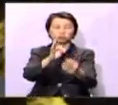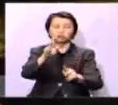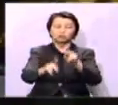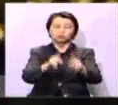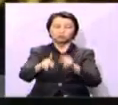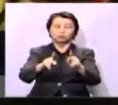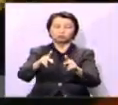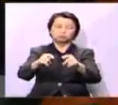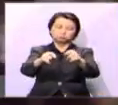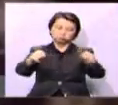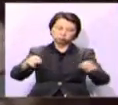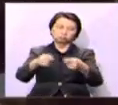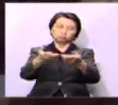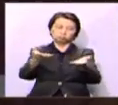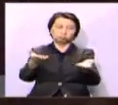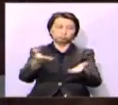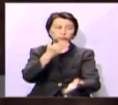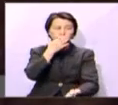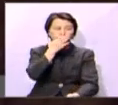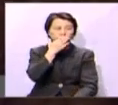penduduk setempat.